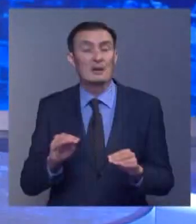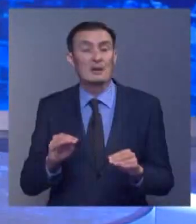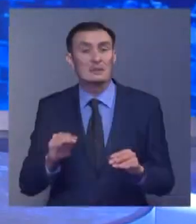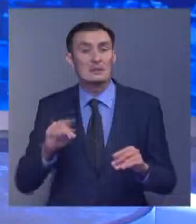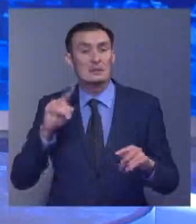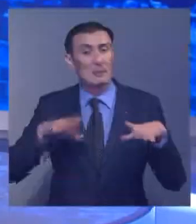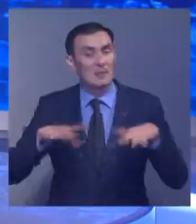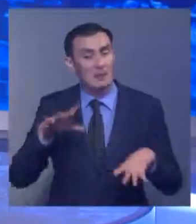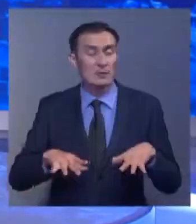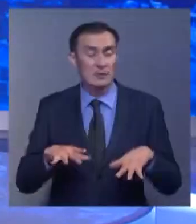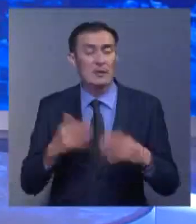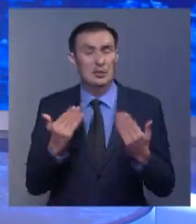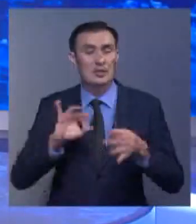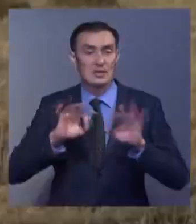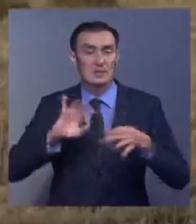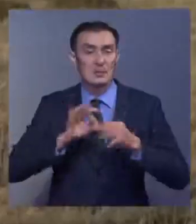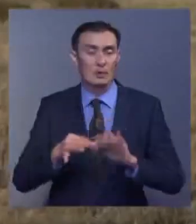Грабов расскажет подробно.